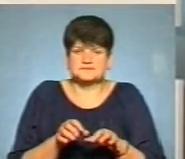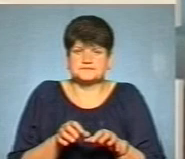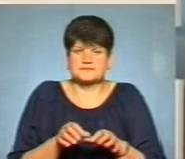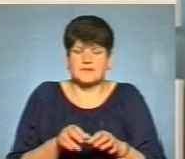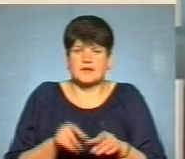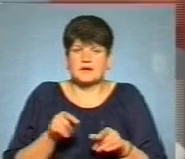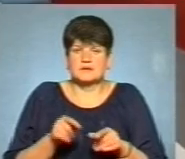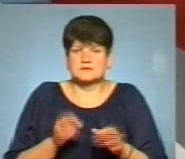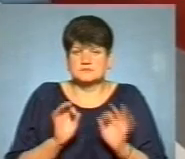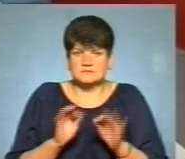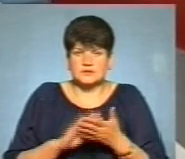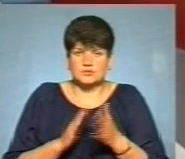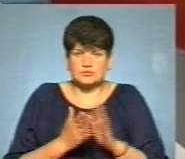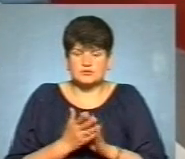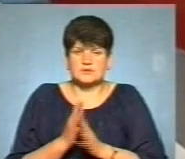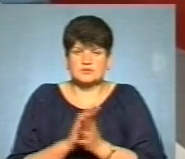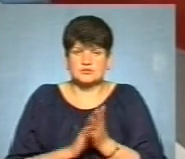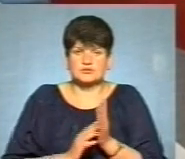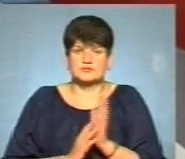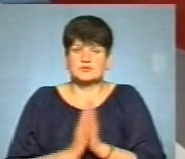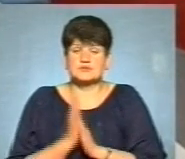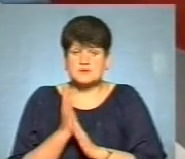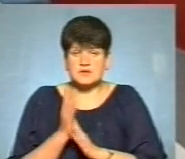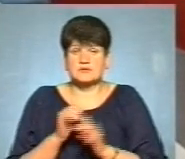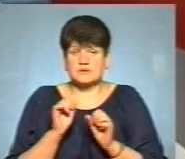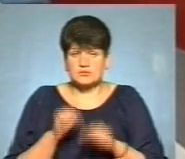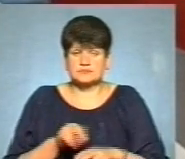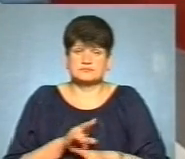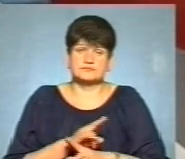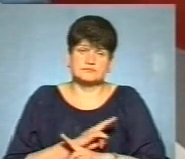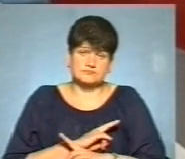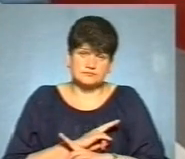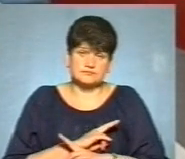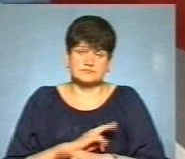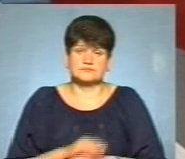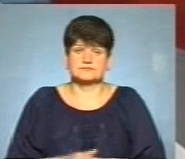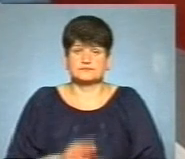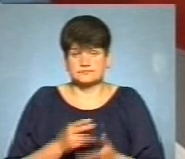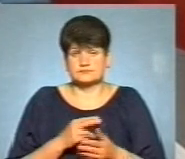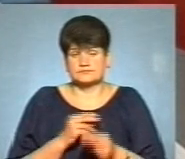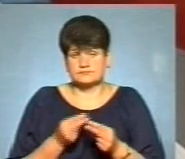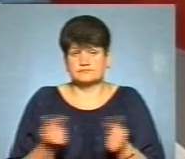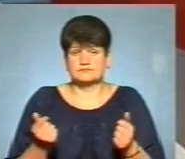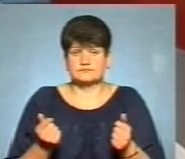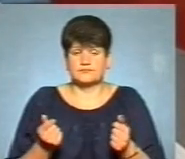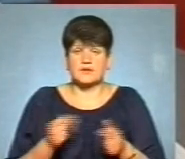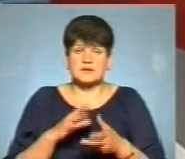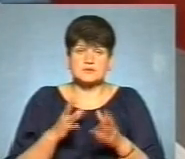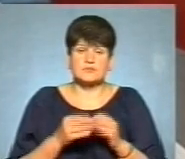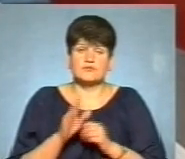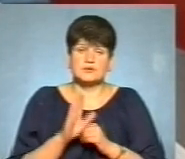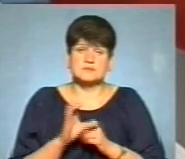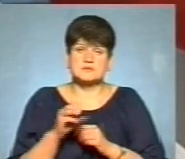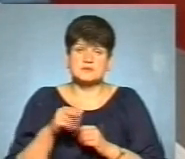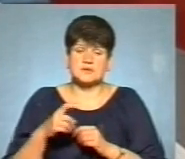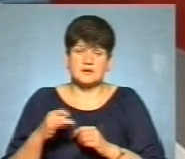сприятливих умов для того, щоб вона продовжувала свій ріст, вона може засихати і, зрештою, пропадати. Але загалом Володимир Стахів говорив